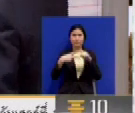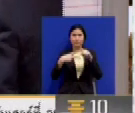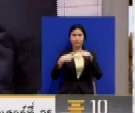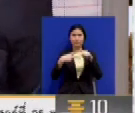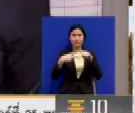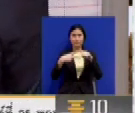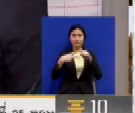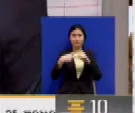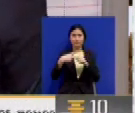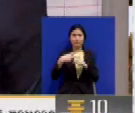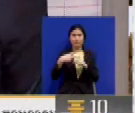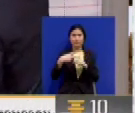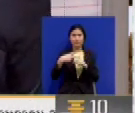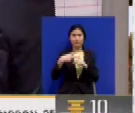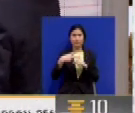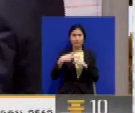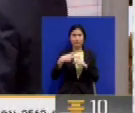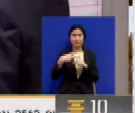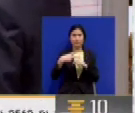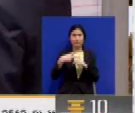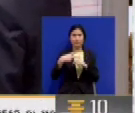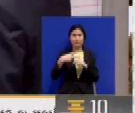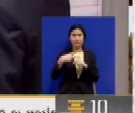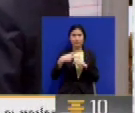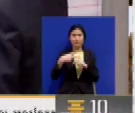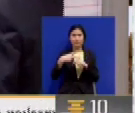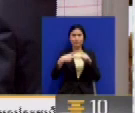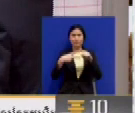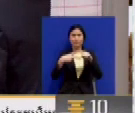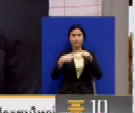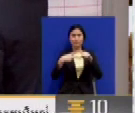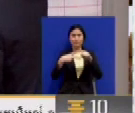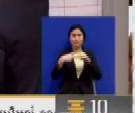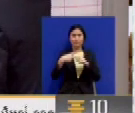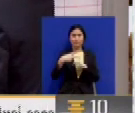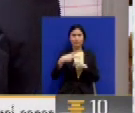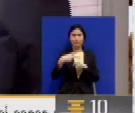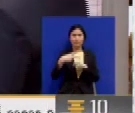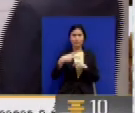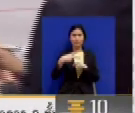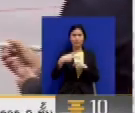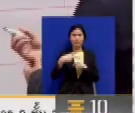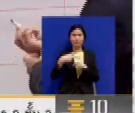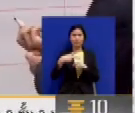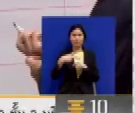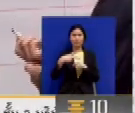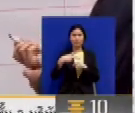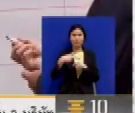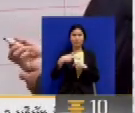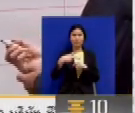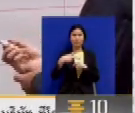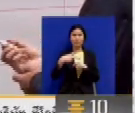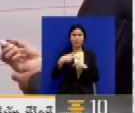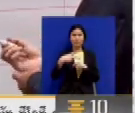ยประชาชาติเศรษฐกิจใหม่รวมพลังประชาชาติไทยนะเหลือพลังประชารัฐกับพวกหิ่งห้อย11ตัวนั่น